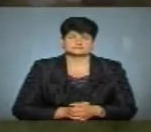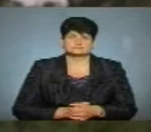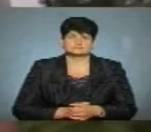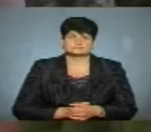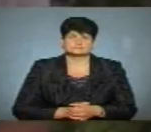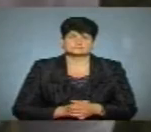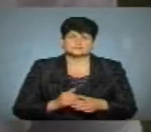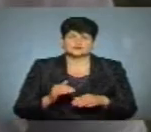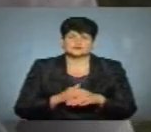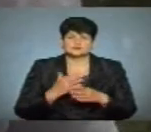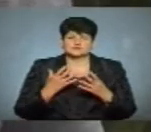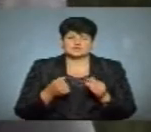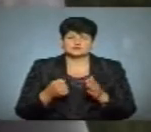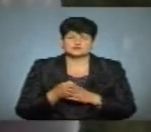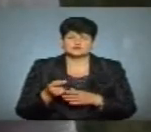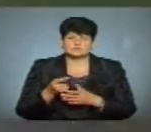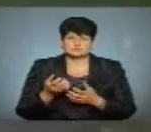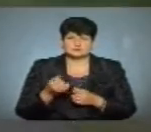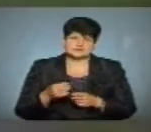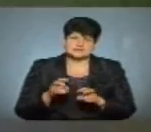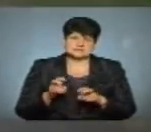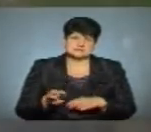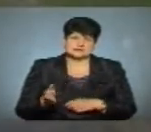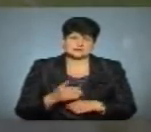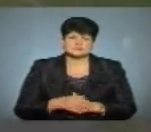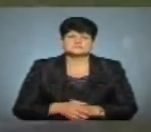Доброго дня. До Тернополя візьмете? Сідайте.